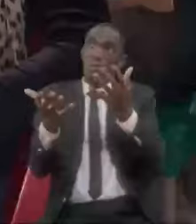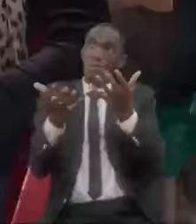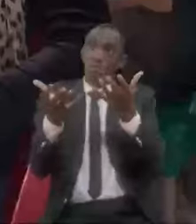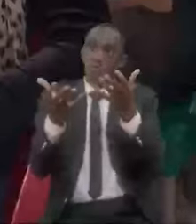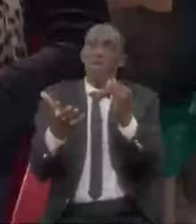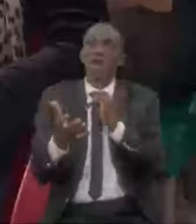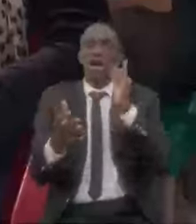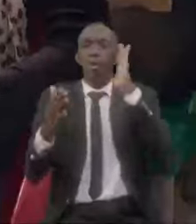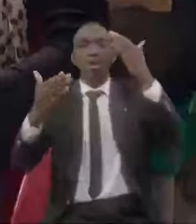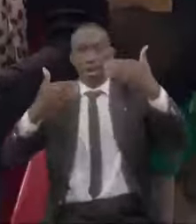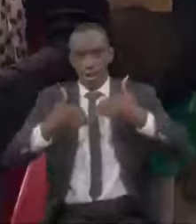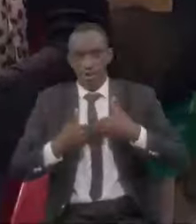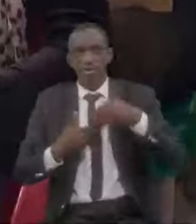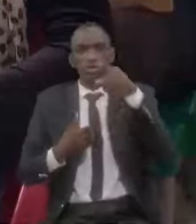posséder.